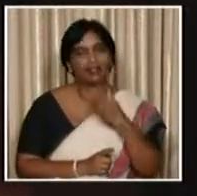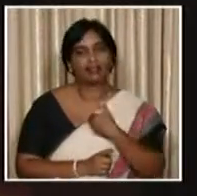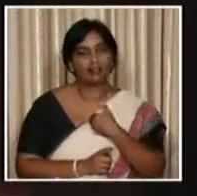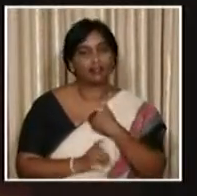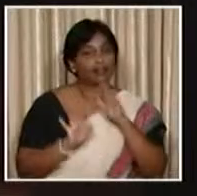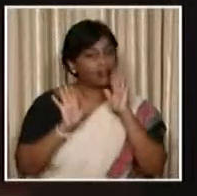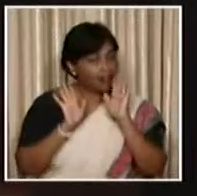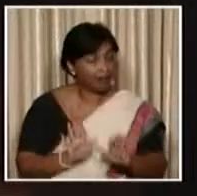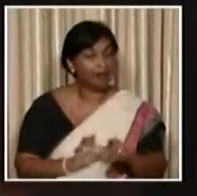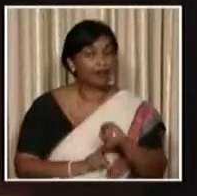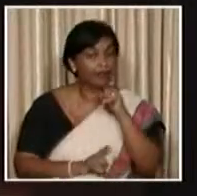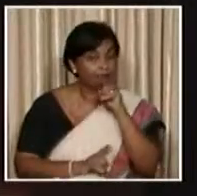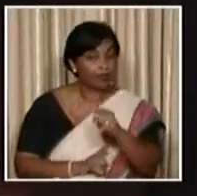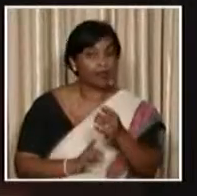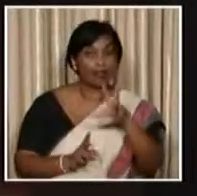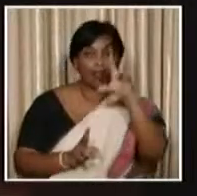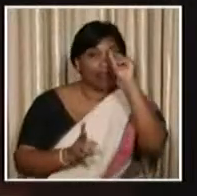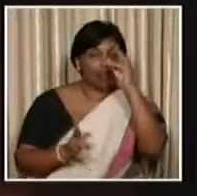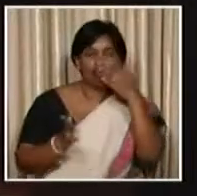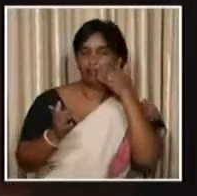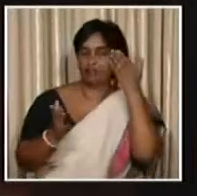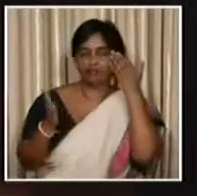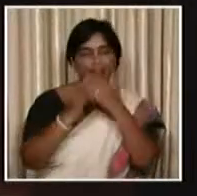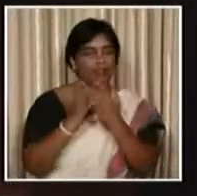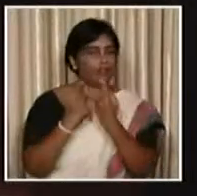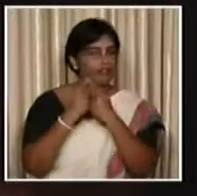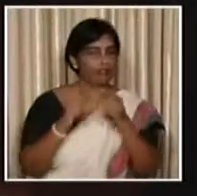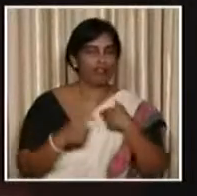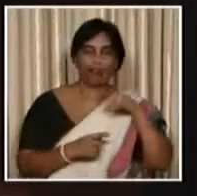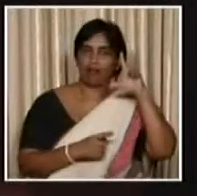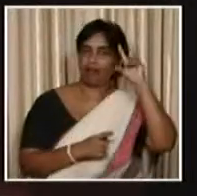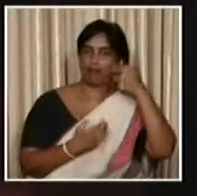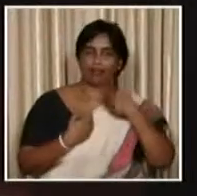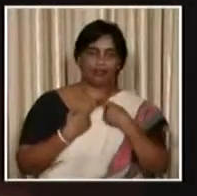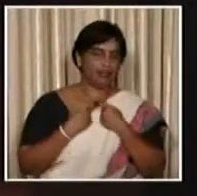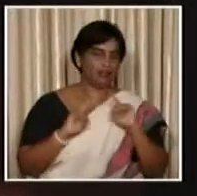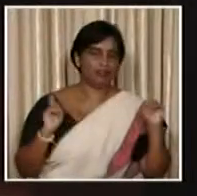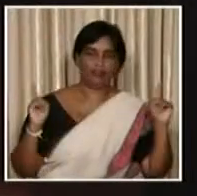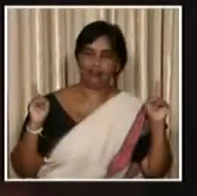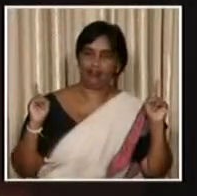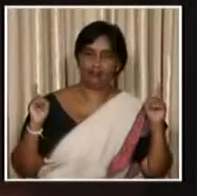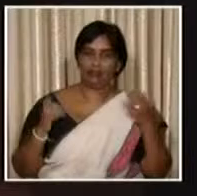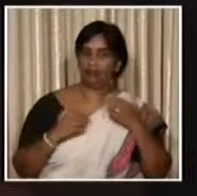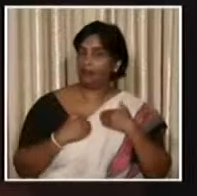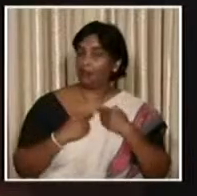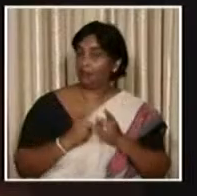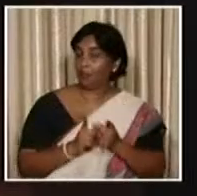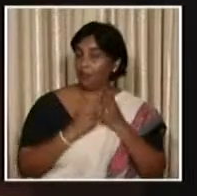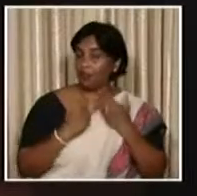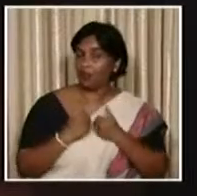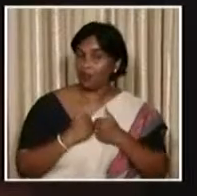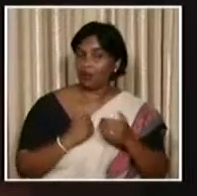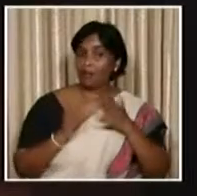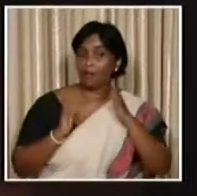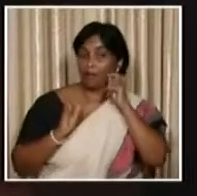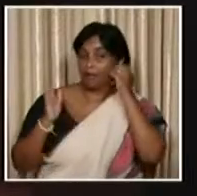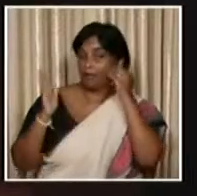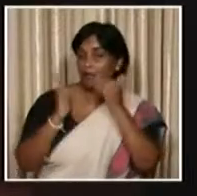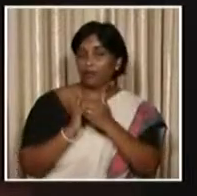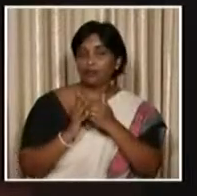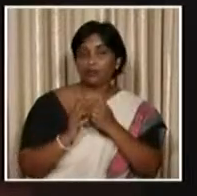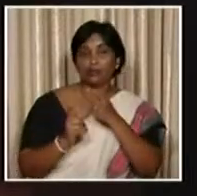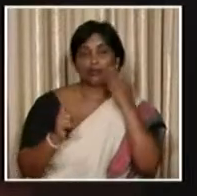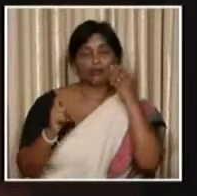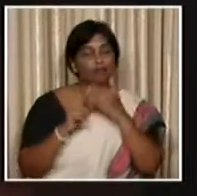හැබැයි ඔබතුමාගේ දර්ශනය වෙනස්. අපේ දර්ශනය වෙනස්. අපි අනුගමනය කරන්නේ මානුෂීය